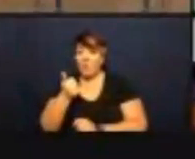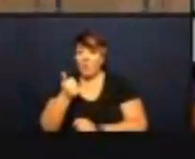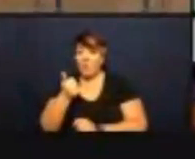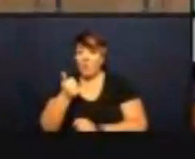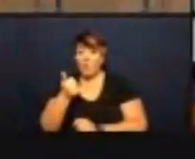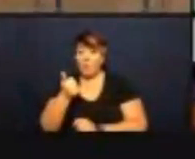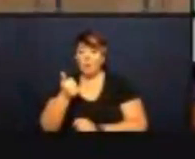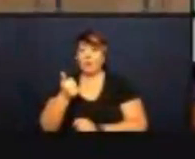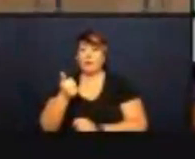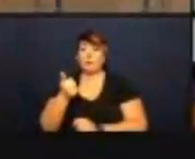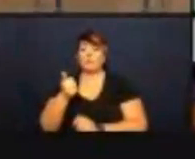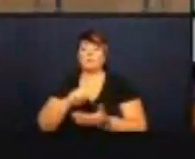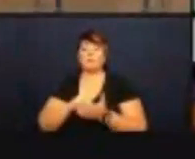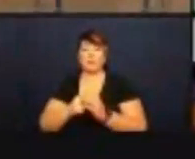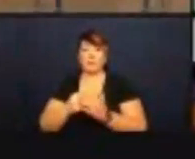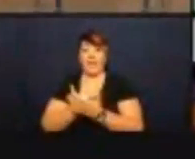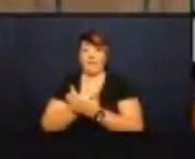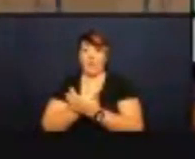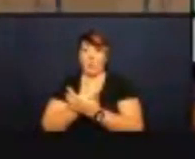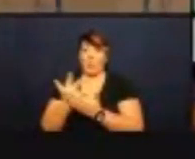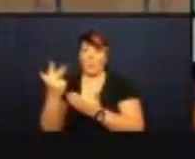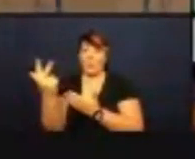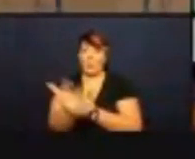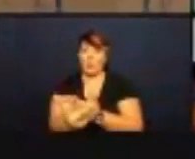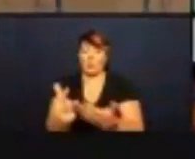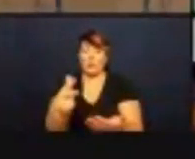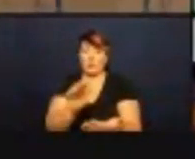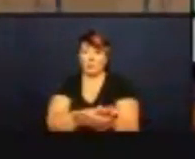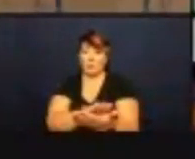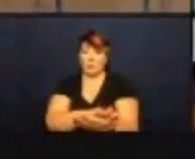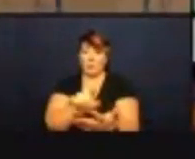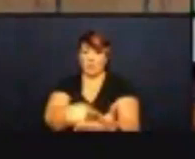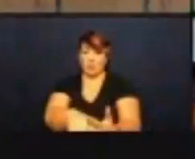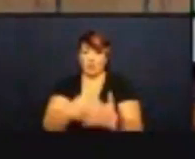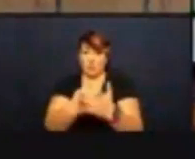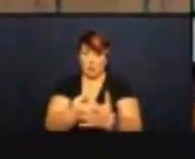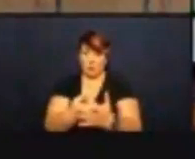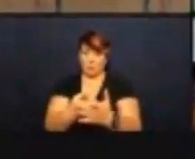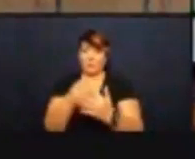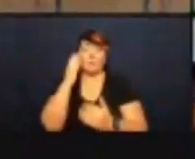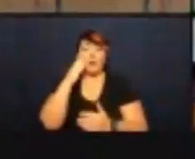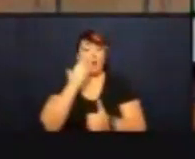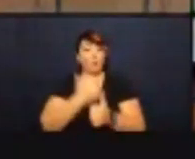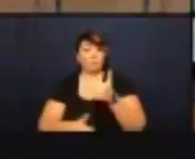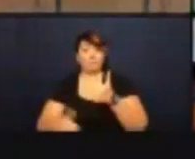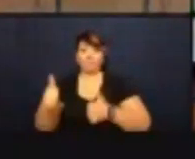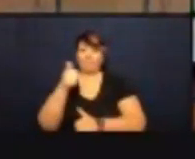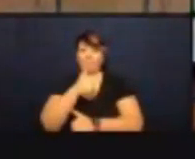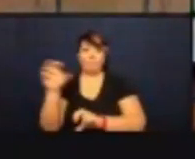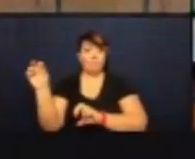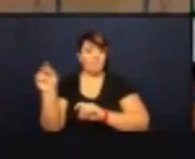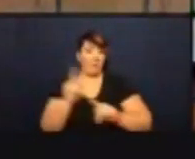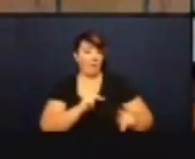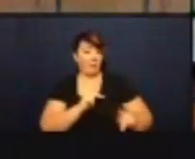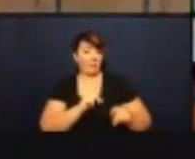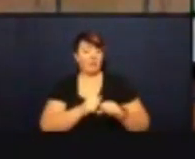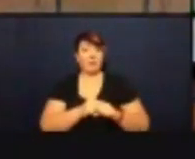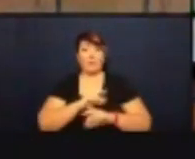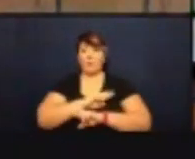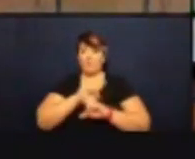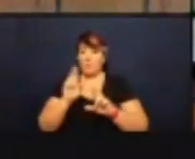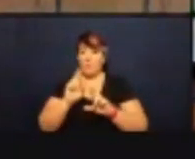kesho tutakuwa tukiadhimisha wiki tatu tangu tulipongua shule. Najua kwamba kila watu